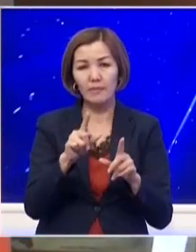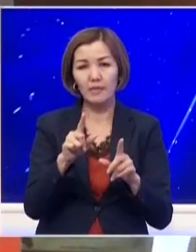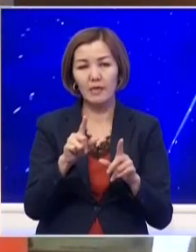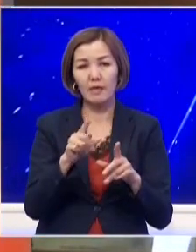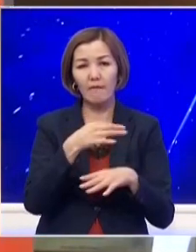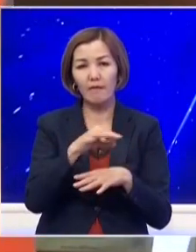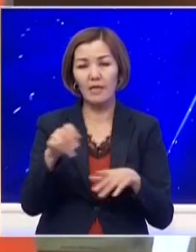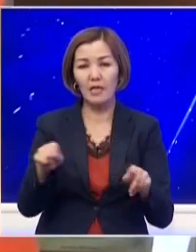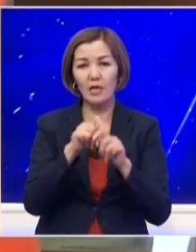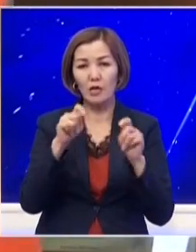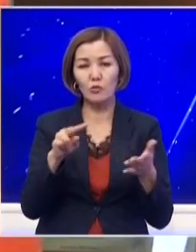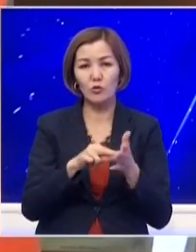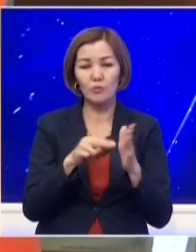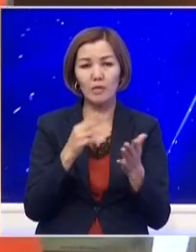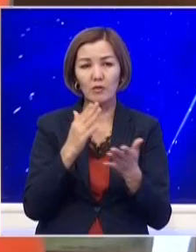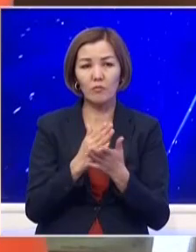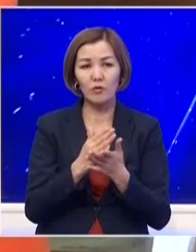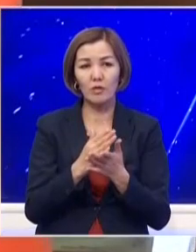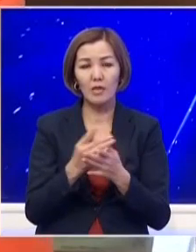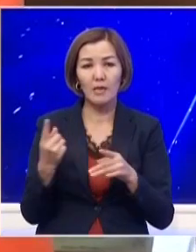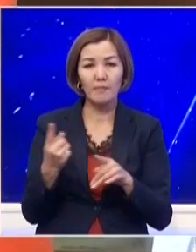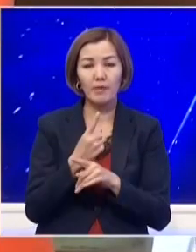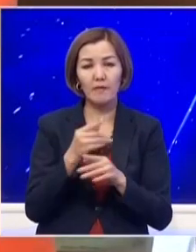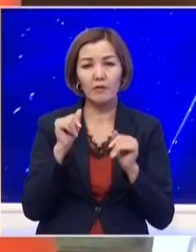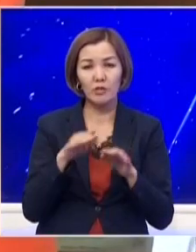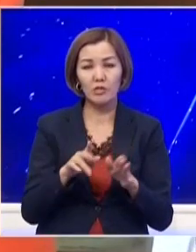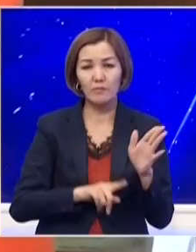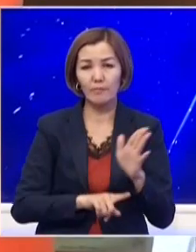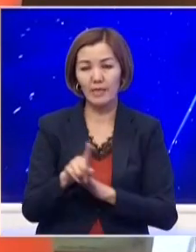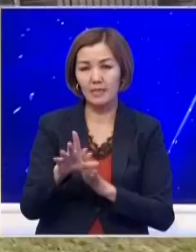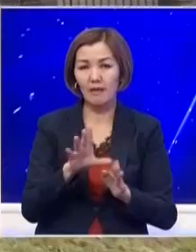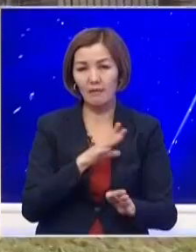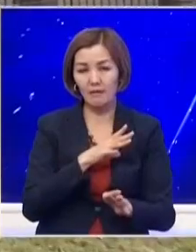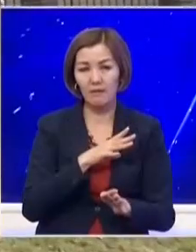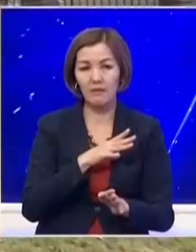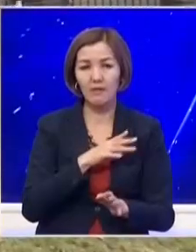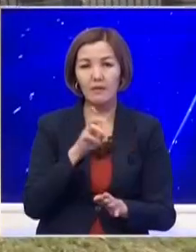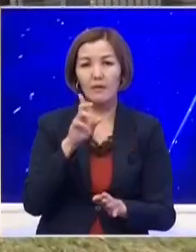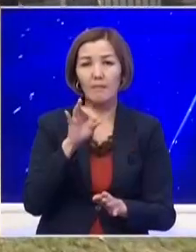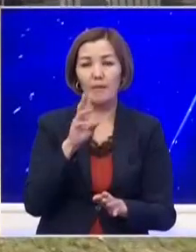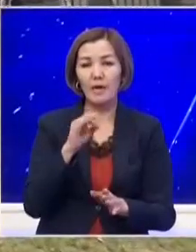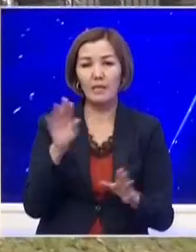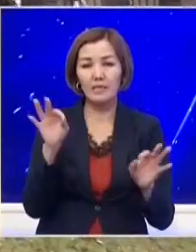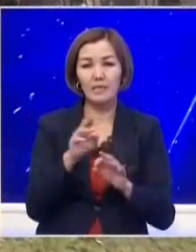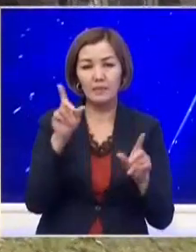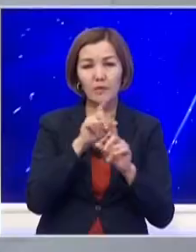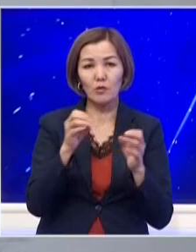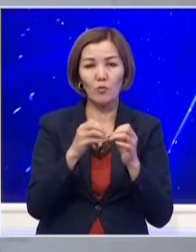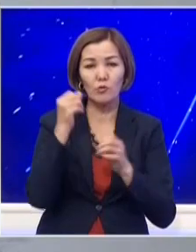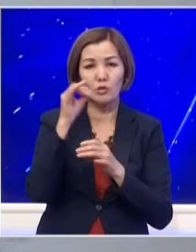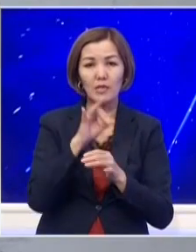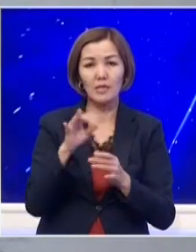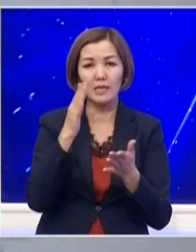филиал ашу жоспарланып отыр, және алғашқы қадамы жұмыстары басталып жатыр. Бақанастағы саз мектебінің 10 жылдық тарихы